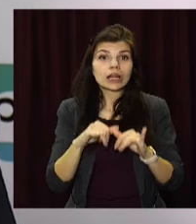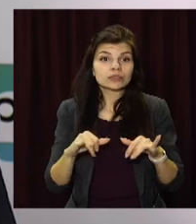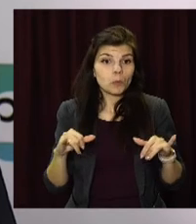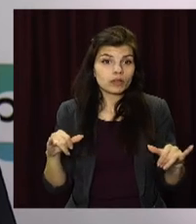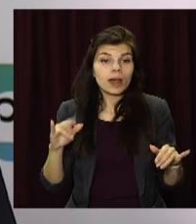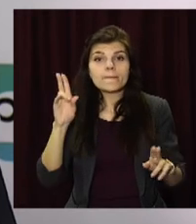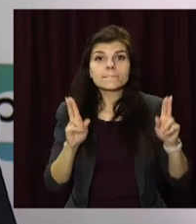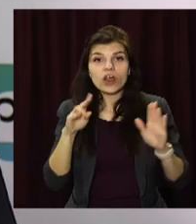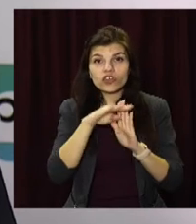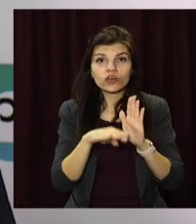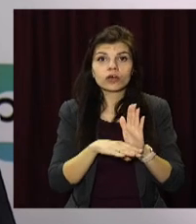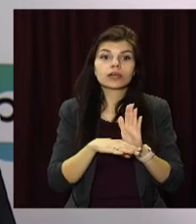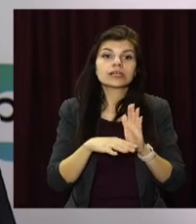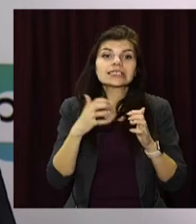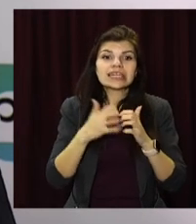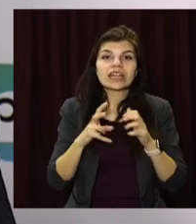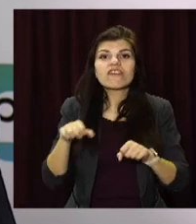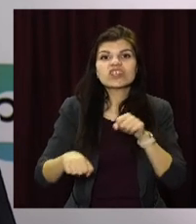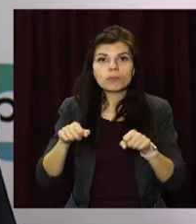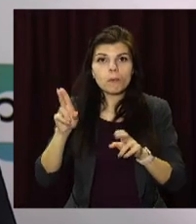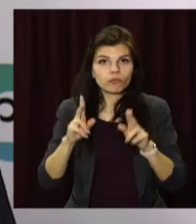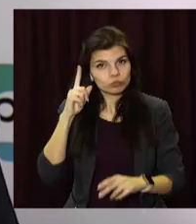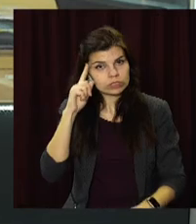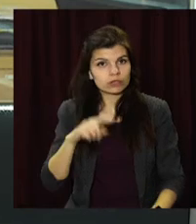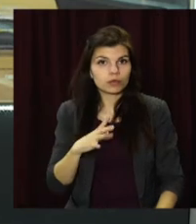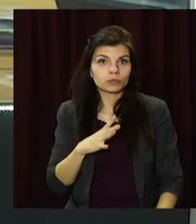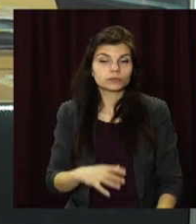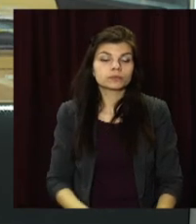распространение правил дорожного движения среди велосипедистов.